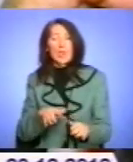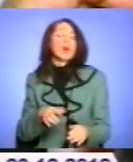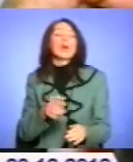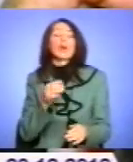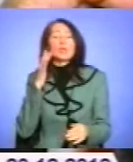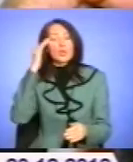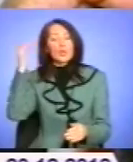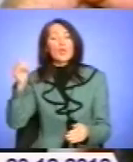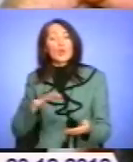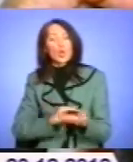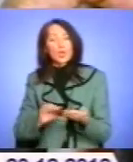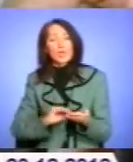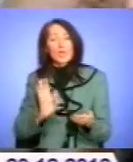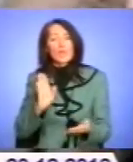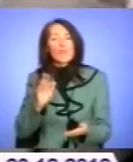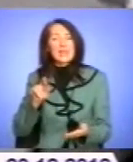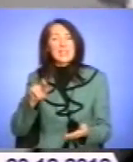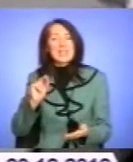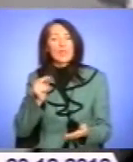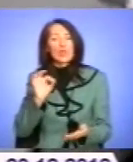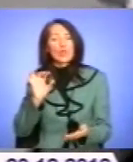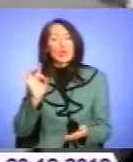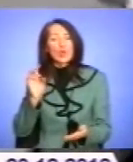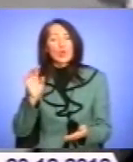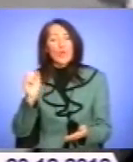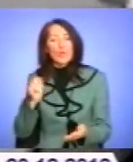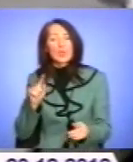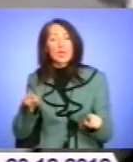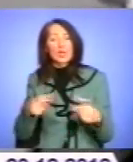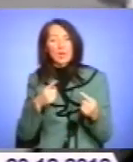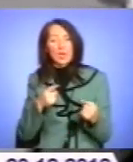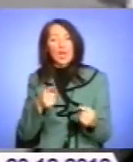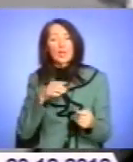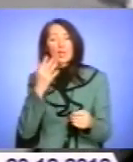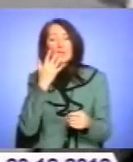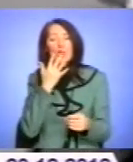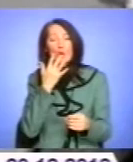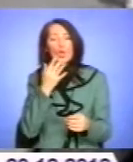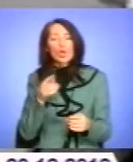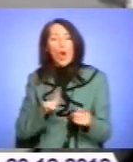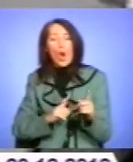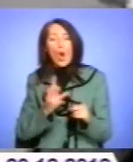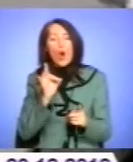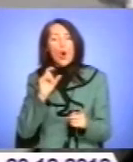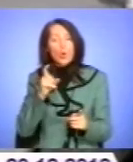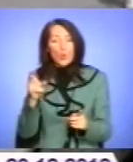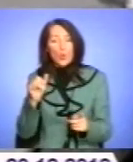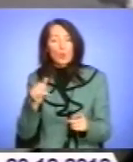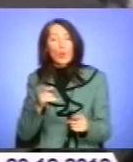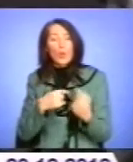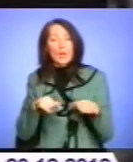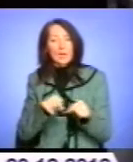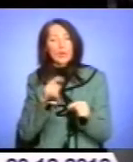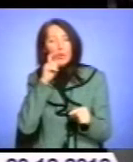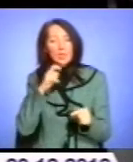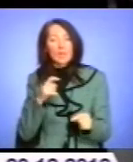журналіста. В'ячеслав Чорновіл – творець Народного руху України. Від цієї партії тричі ставав народним депутатом. У понеділок,